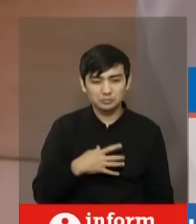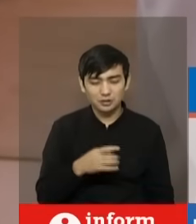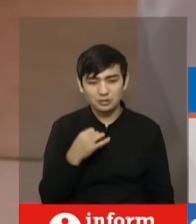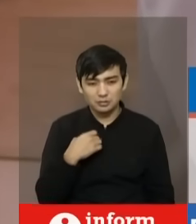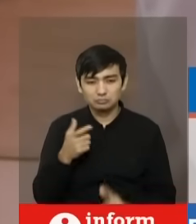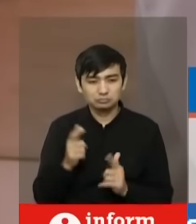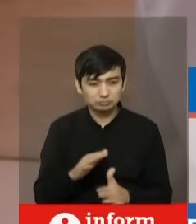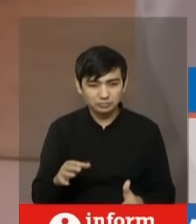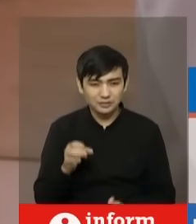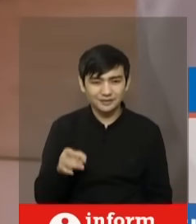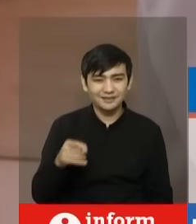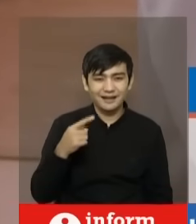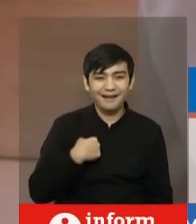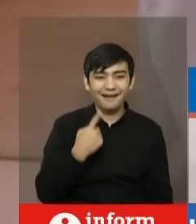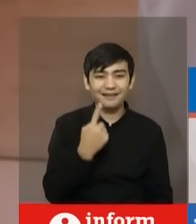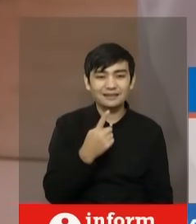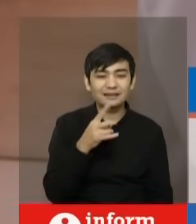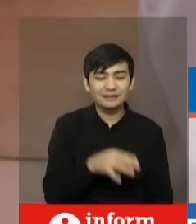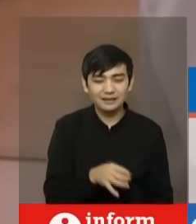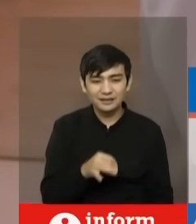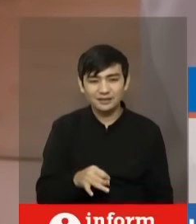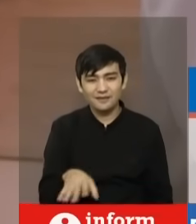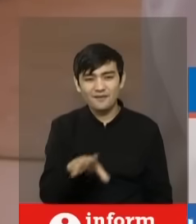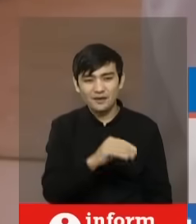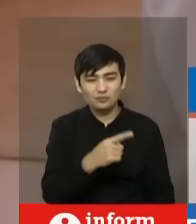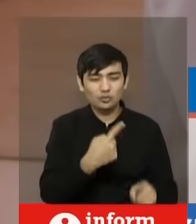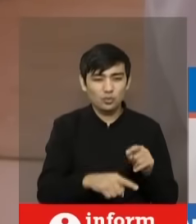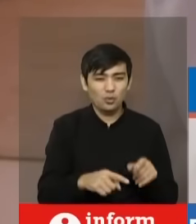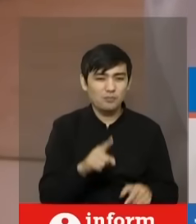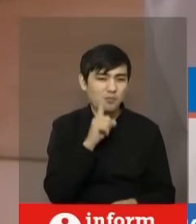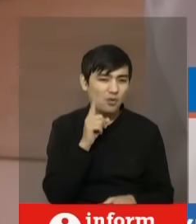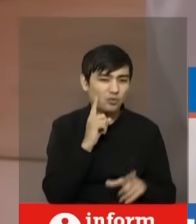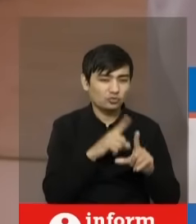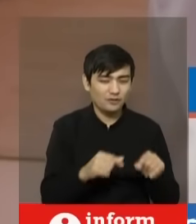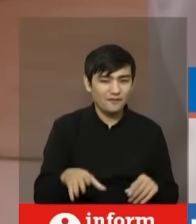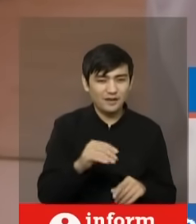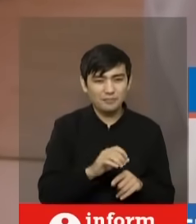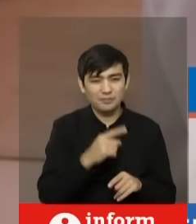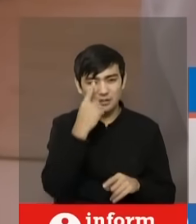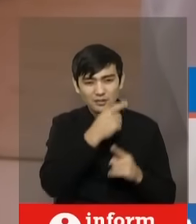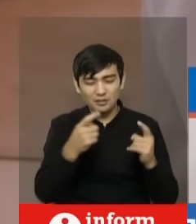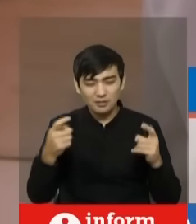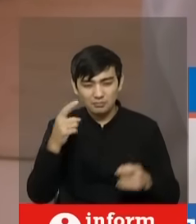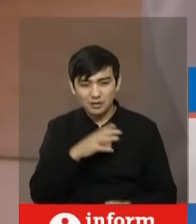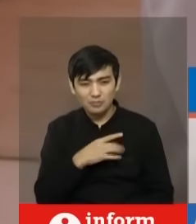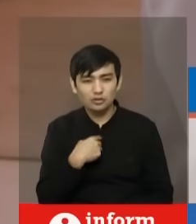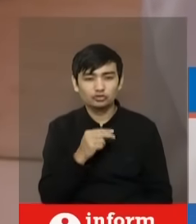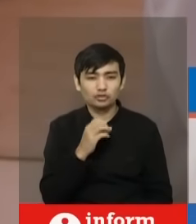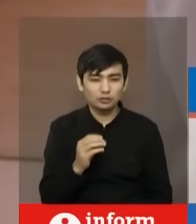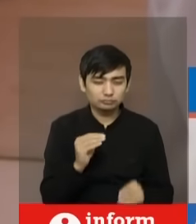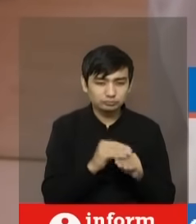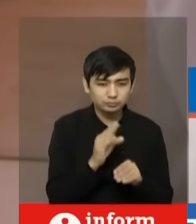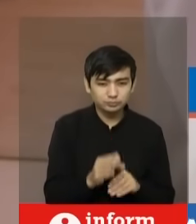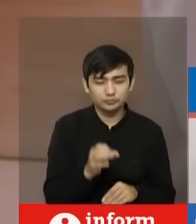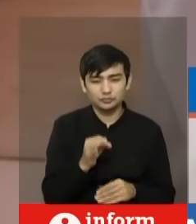Ол тек қана бір маған емес, осы жерде жас мұғалімдердің бірнешеуіне жазған деп естігем. Сағатымды көбейт беремін деген сияқты жазады